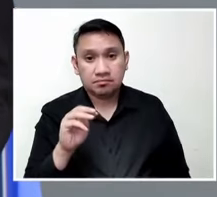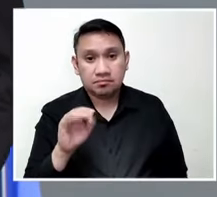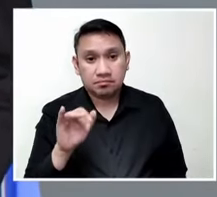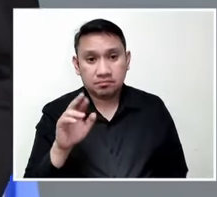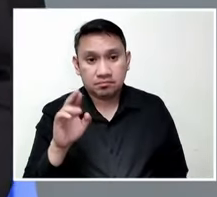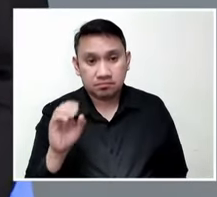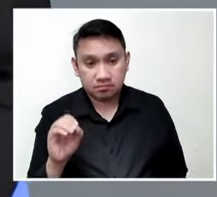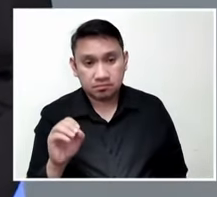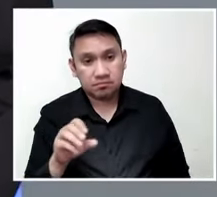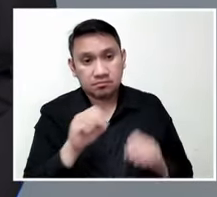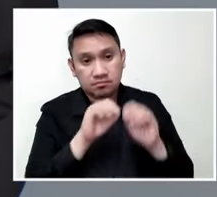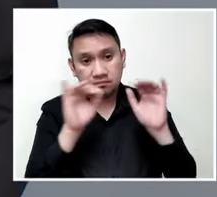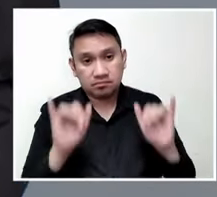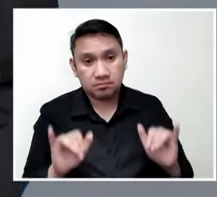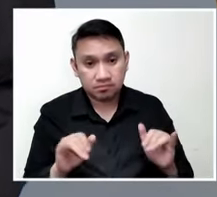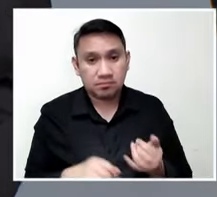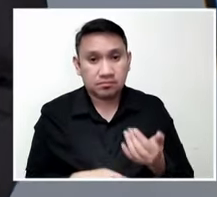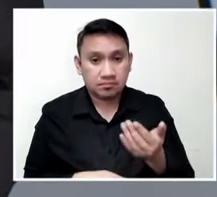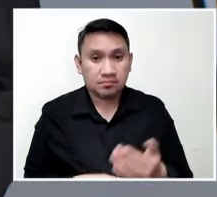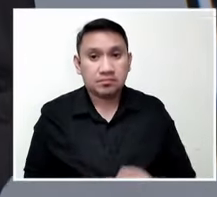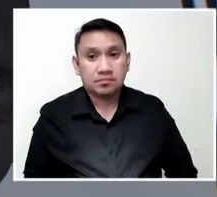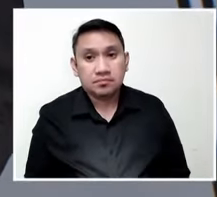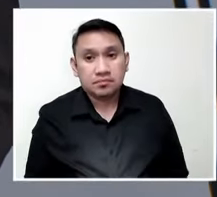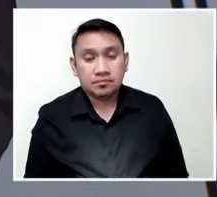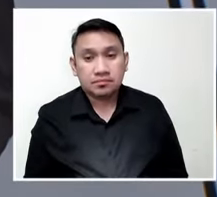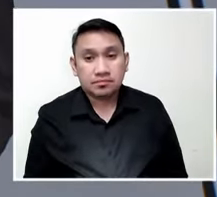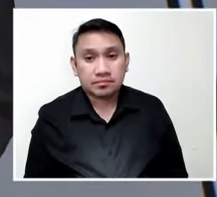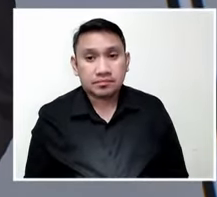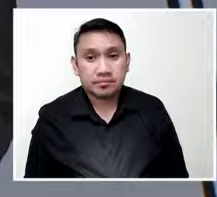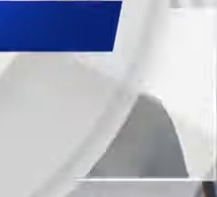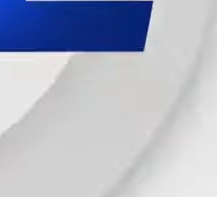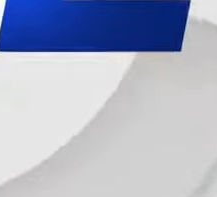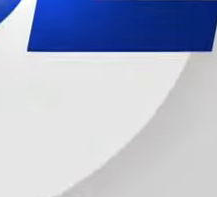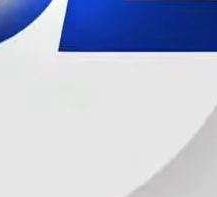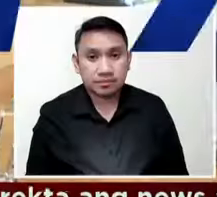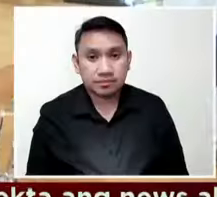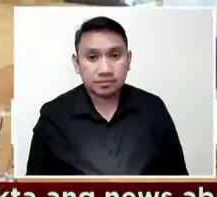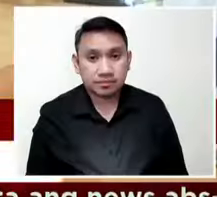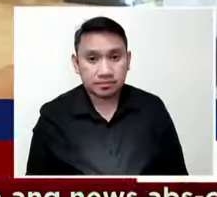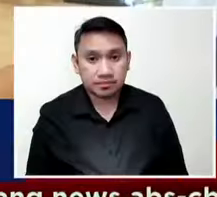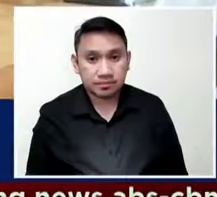Systems. Nagpapatrol, Adrian Ayalin.